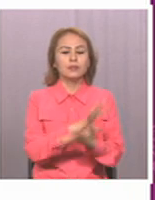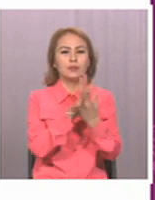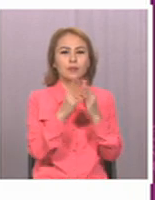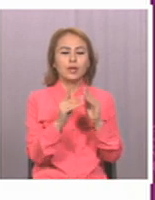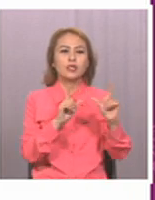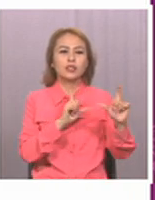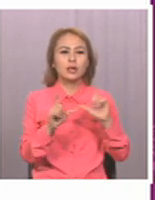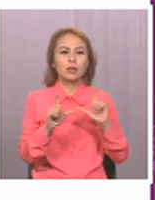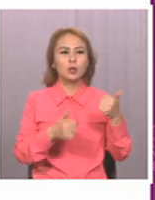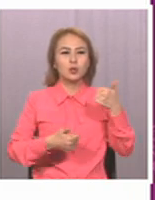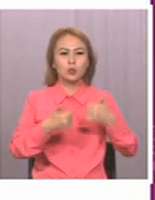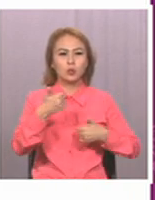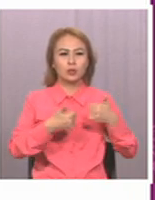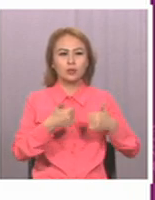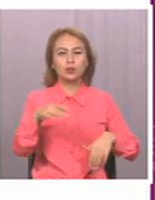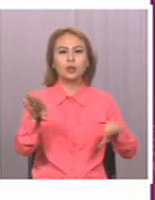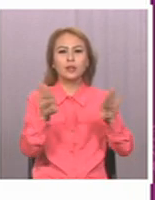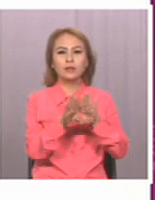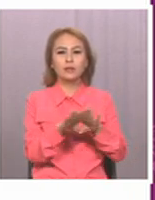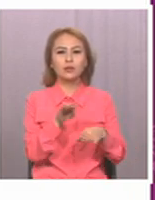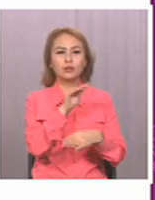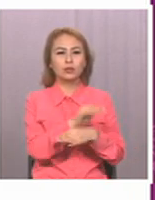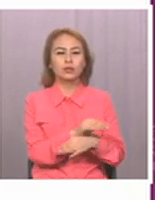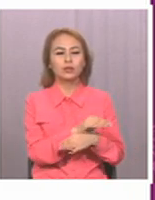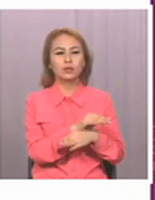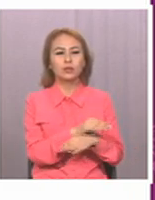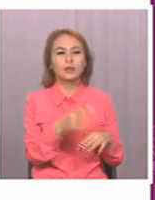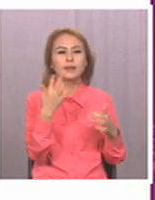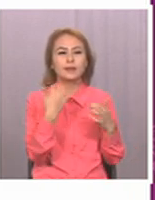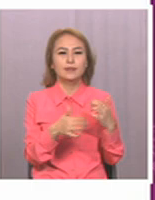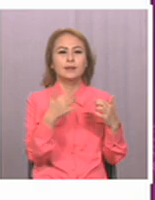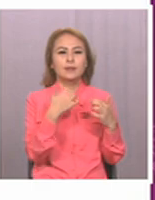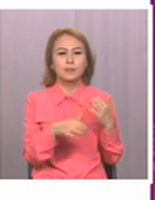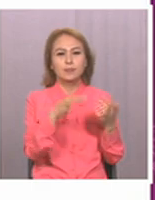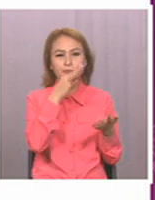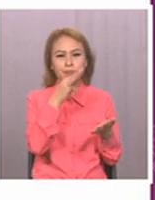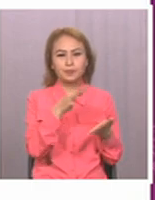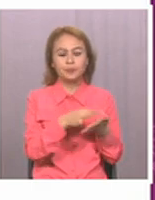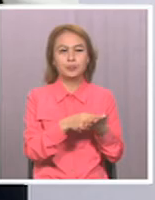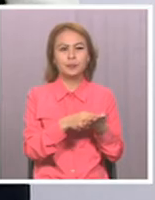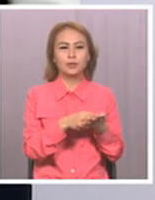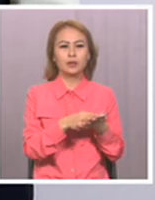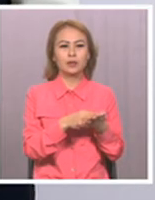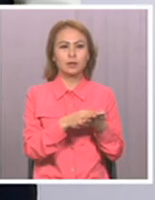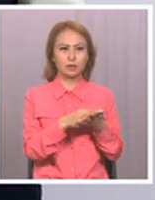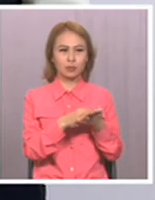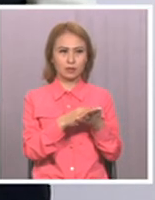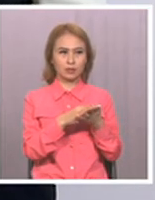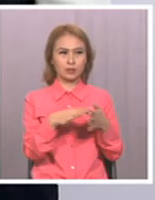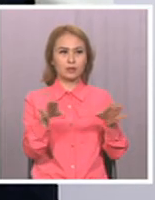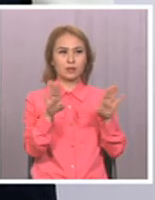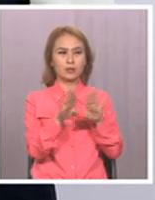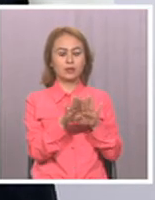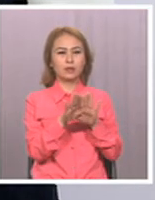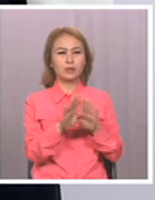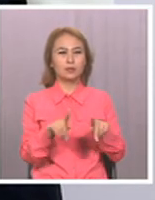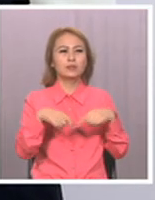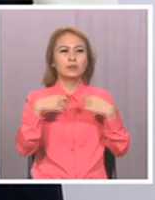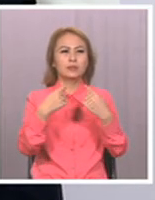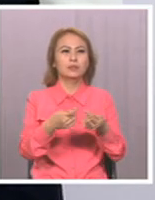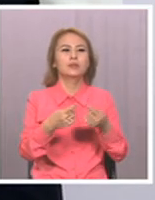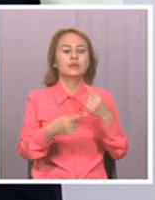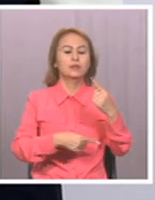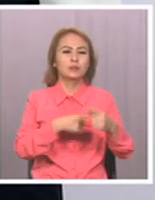турнирінде оқушылардың жинаған ұпайларының орташа мәні 13 ұпай болады. Енді келесі сипаттама